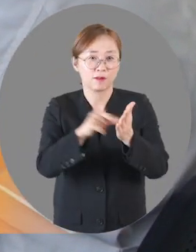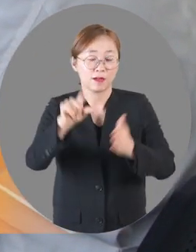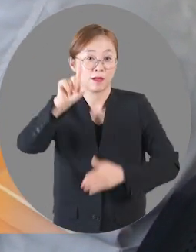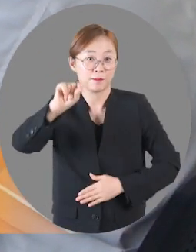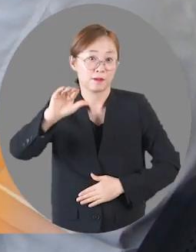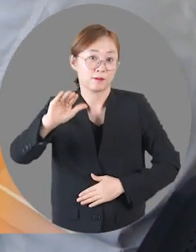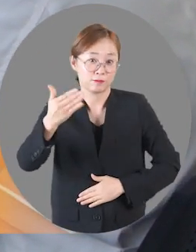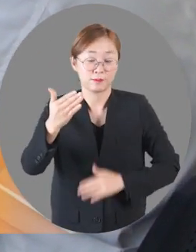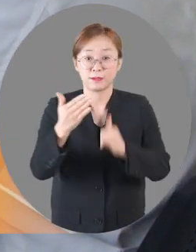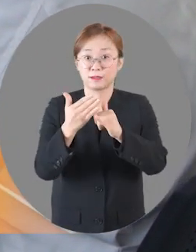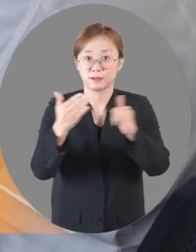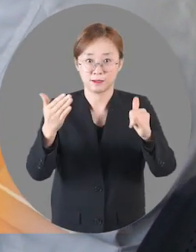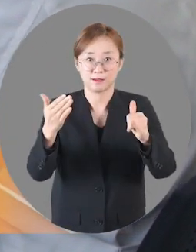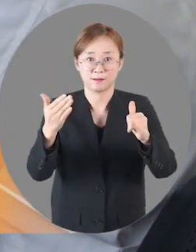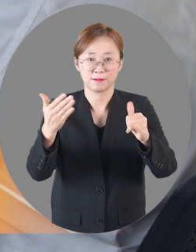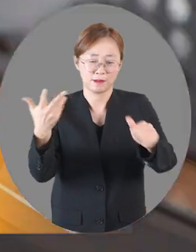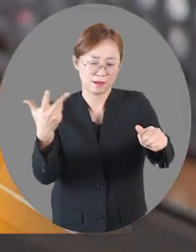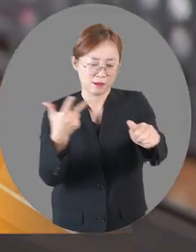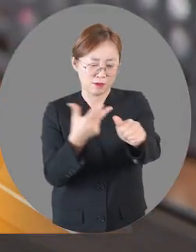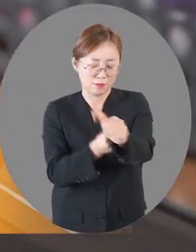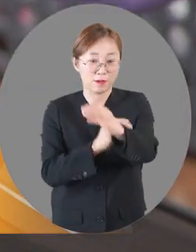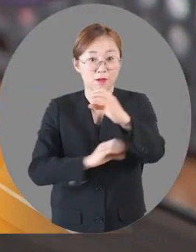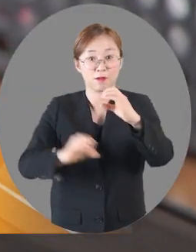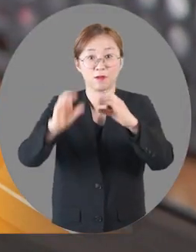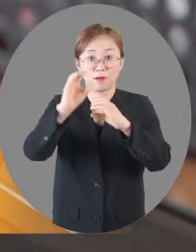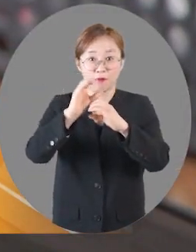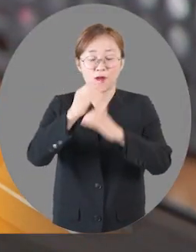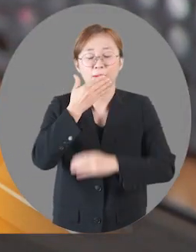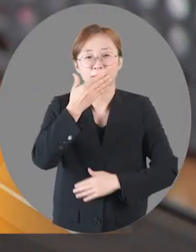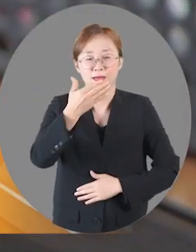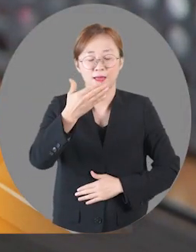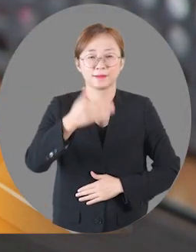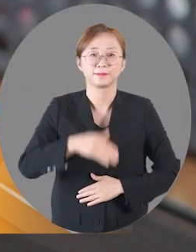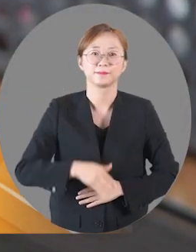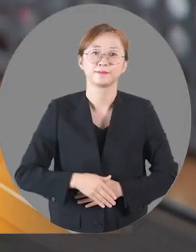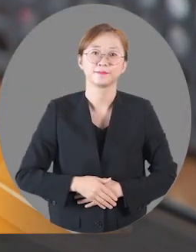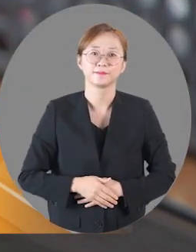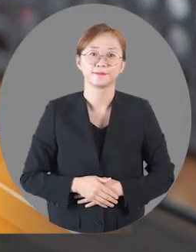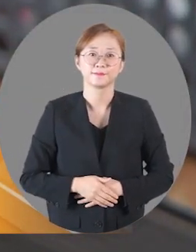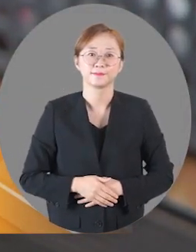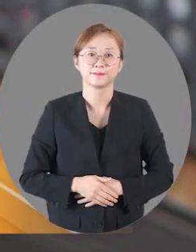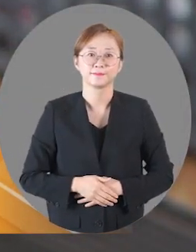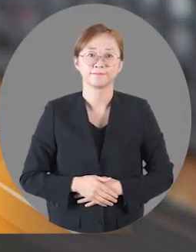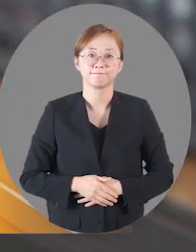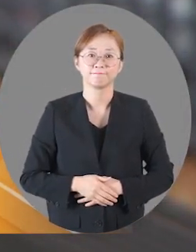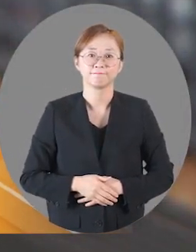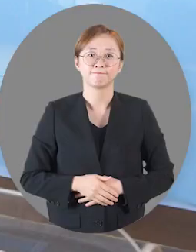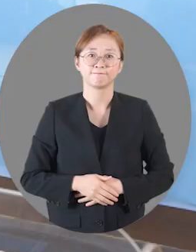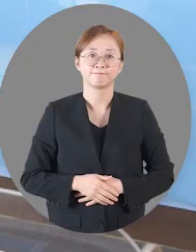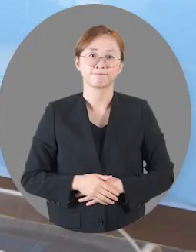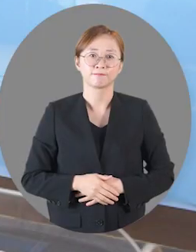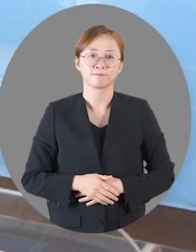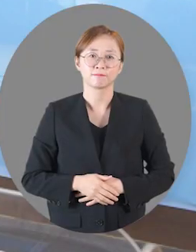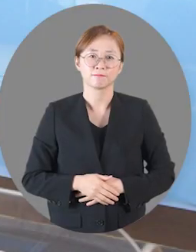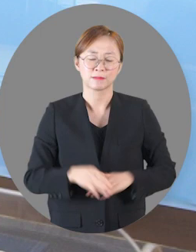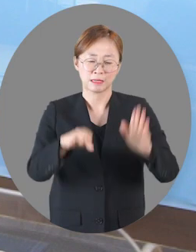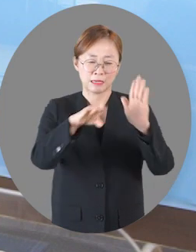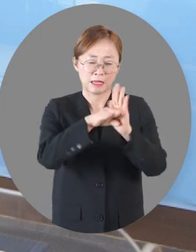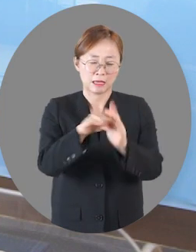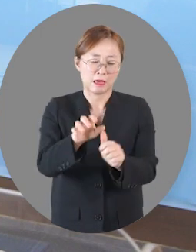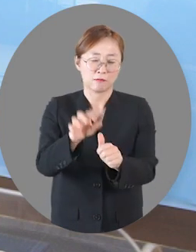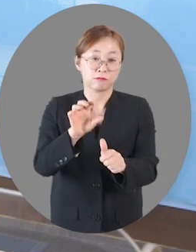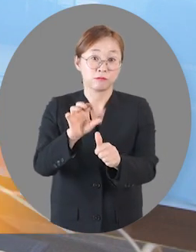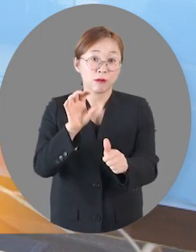1만 936명을 대상으로 추가 접종 및 부스터샷 예약도 진행 중입니다. 공주시는